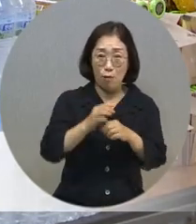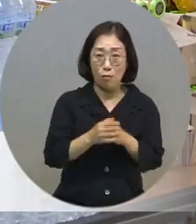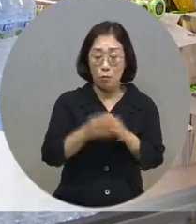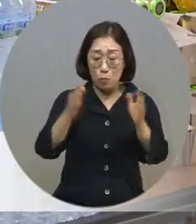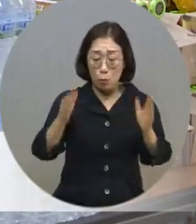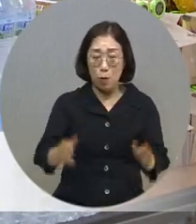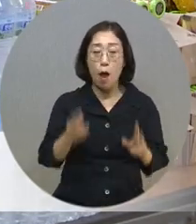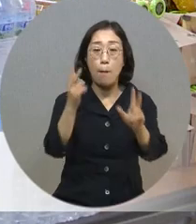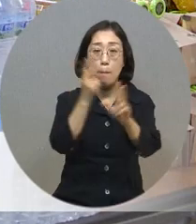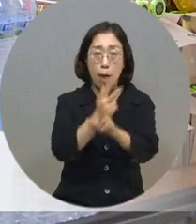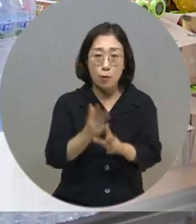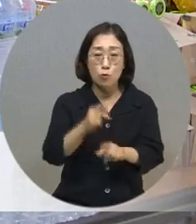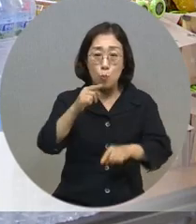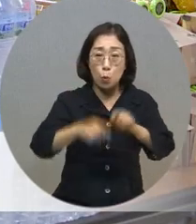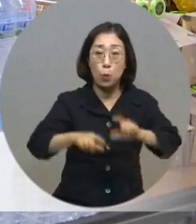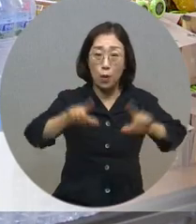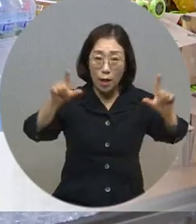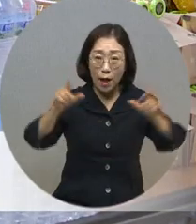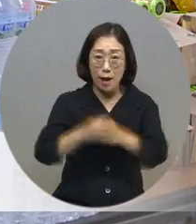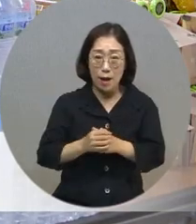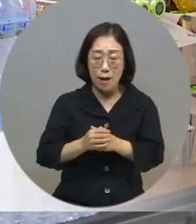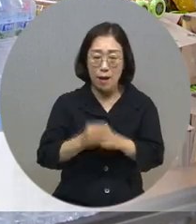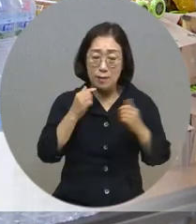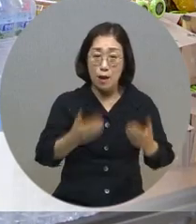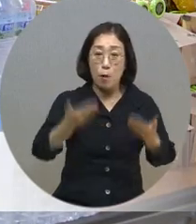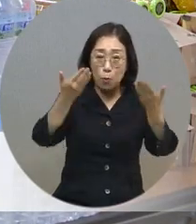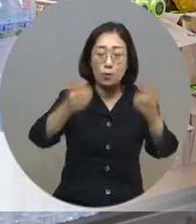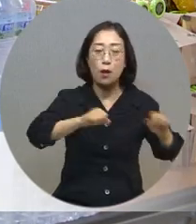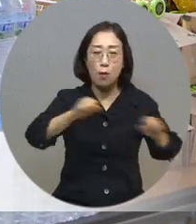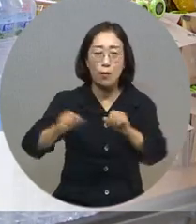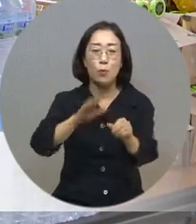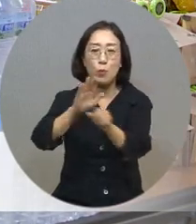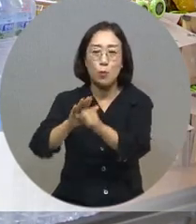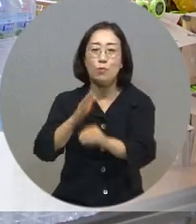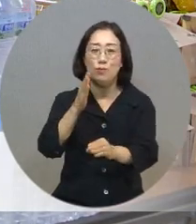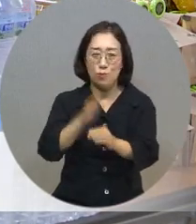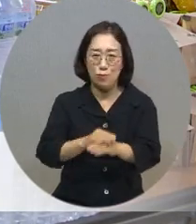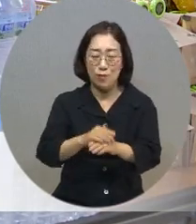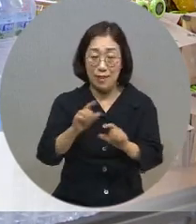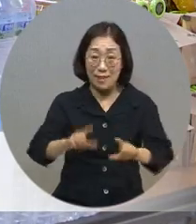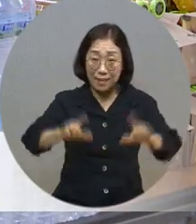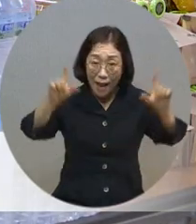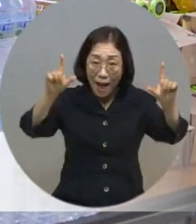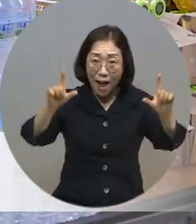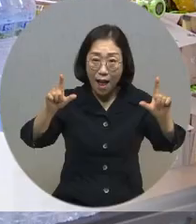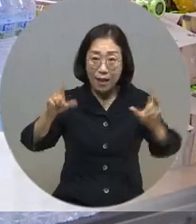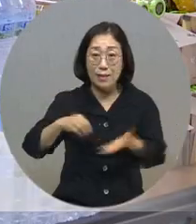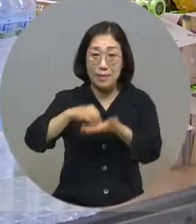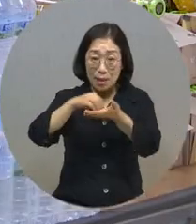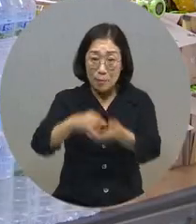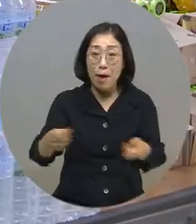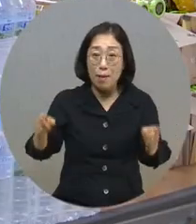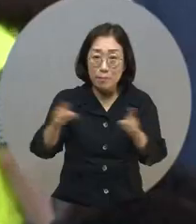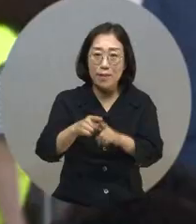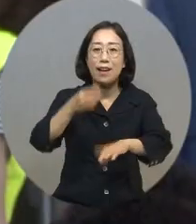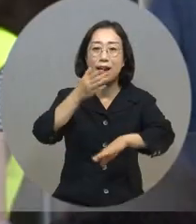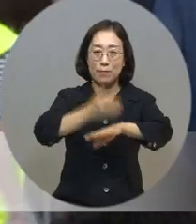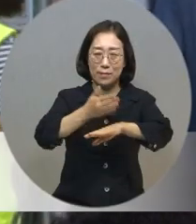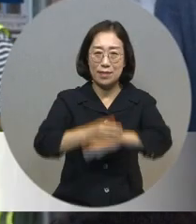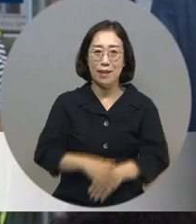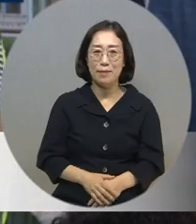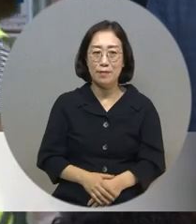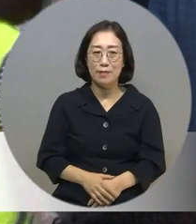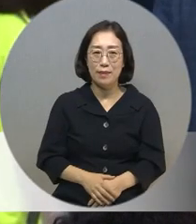뭐냐 목요일마다 와가지고 같이 봉사를 하고 있거든요 근데 이런 행상에 동참해서 너무 감사해요